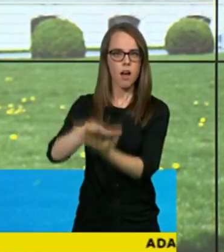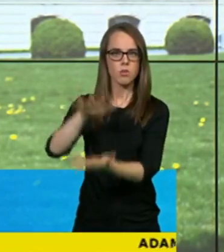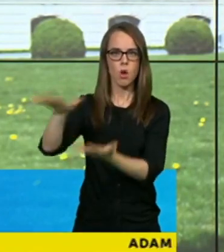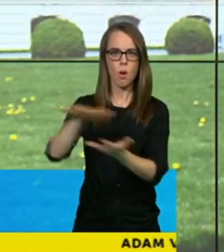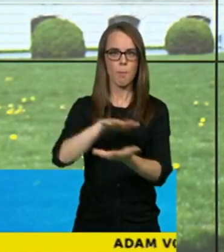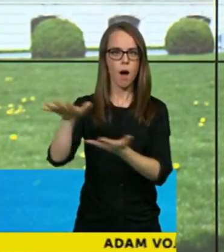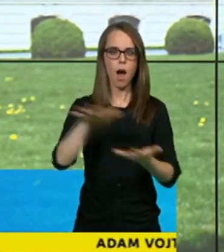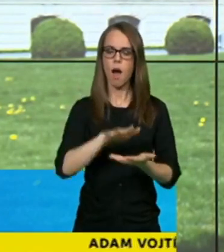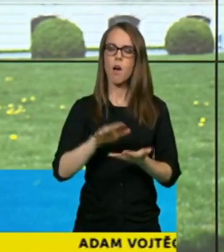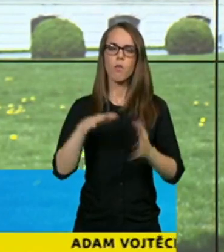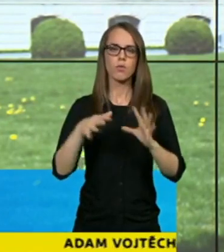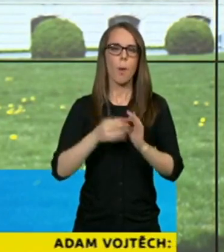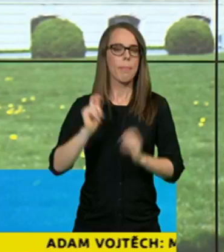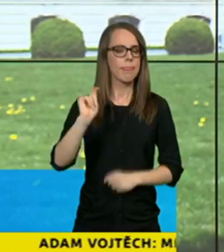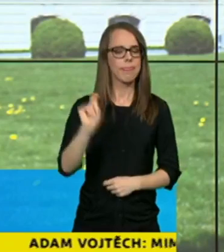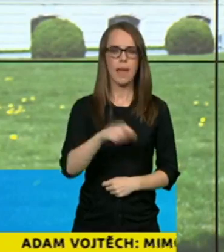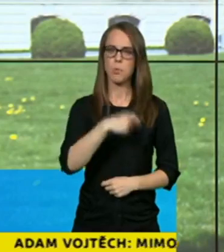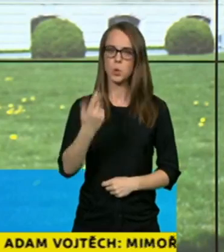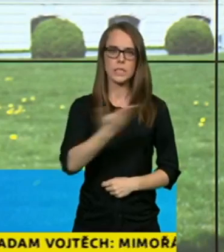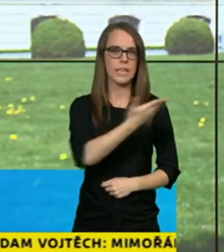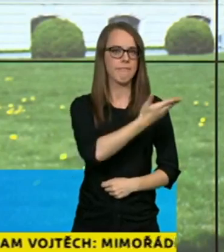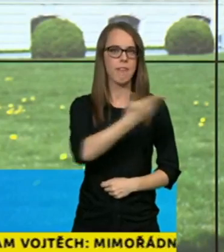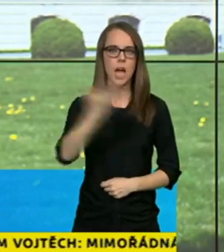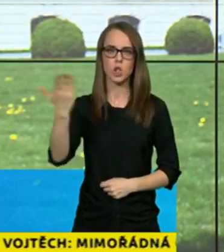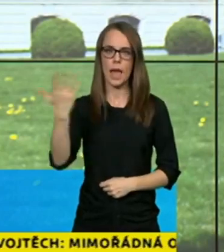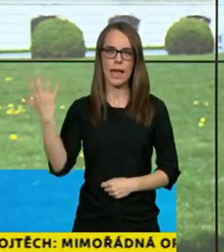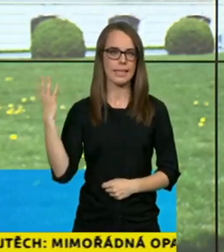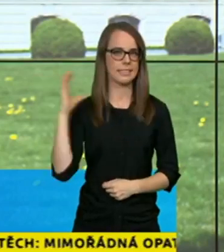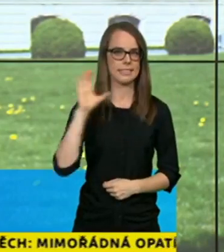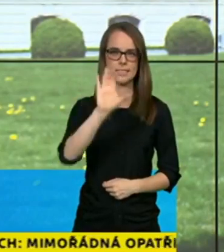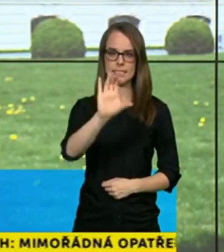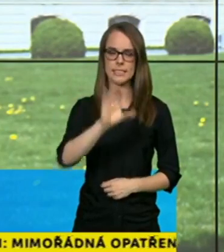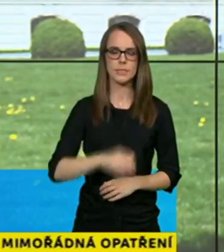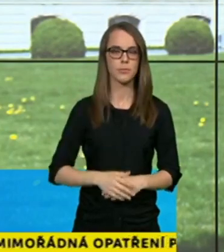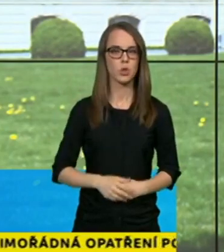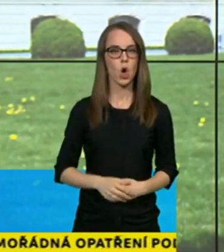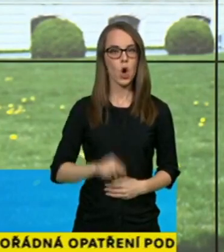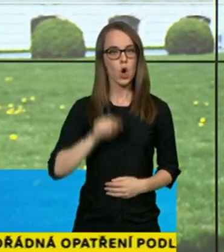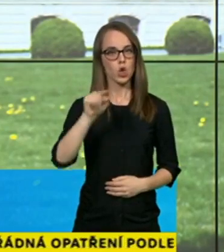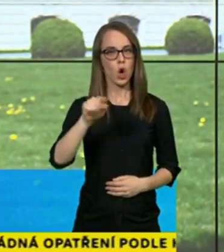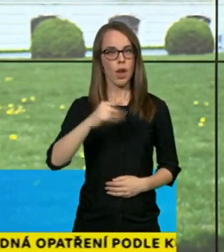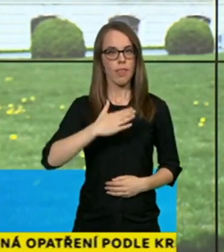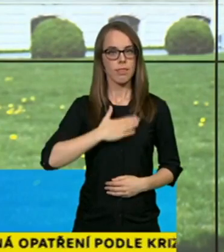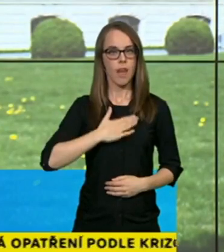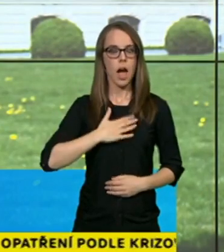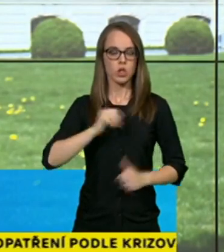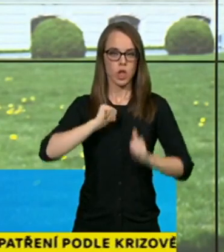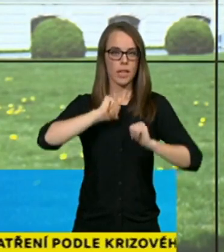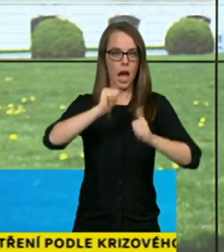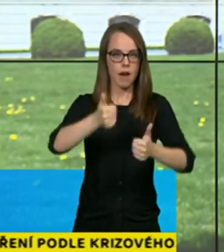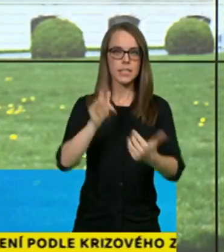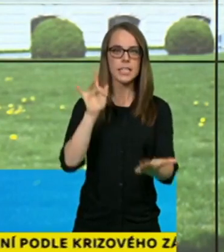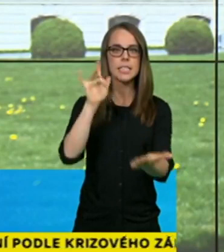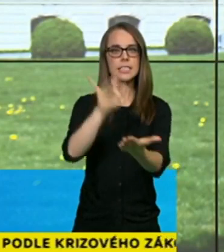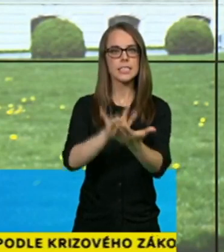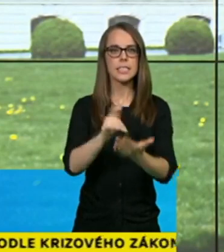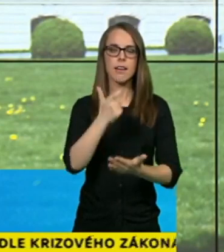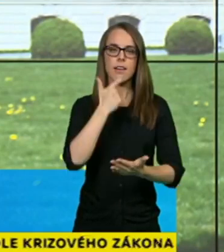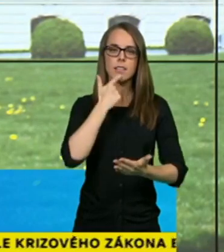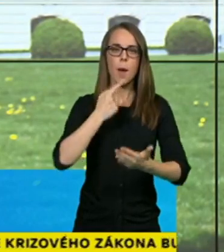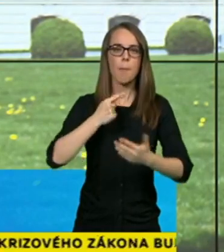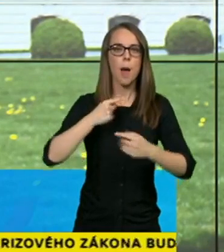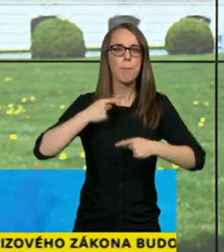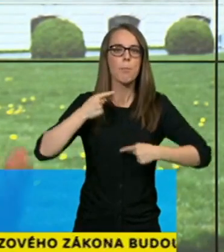v zásadě spíš odstraňujeme určitý typ byrokracie a je otázka, jestli to už třeba nemělo být uděláno v minulosti. To